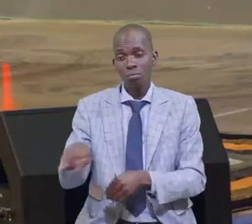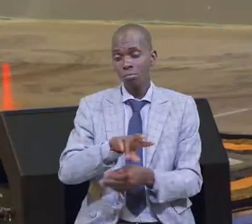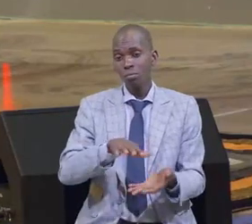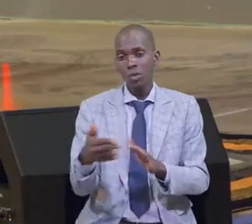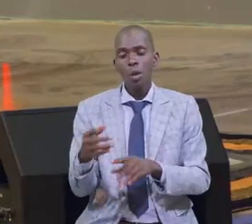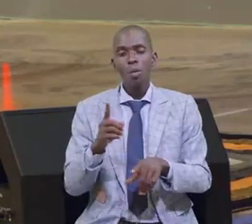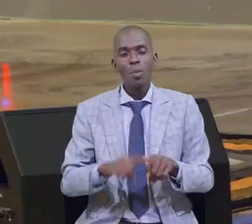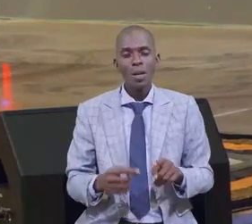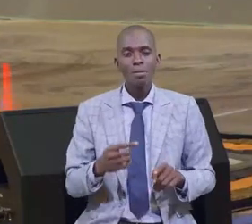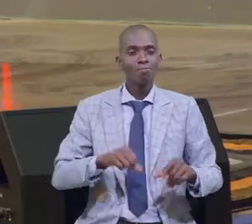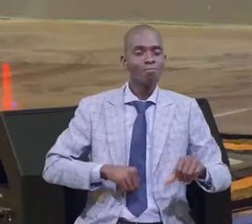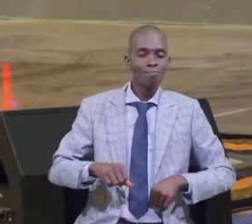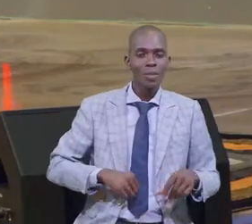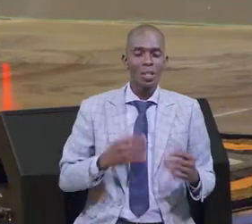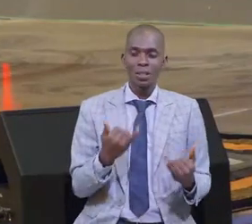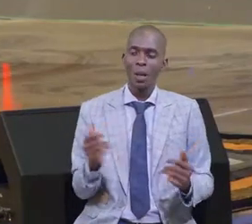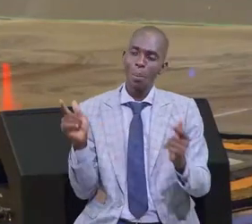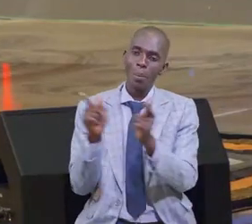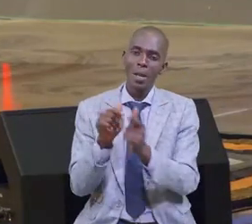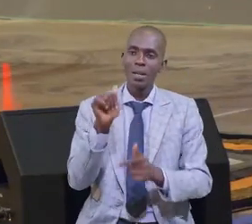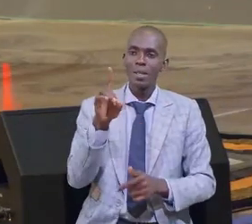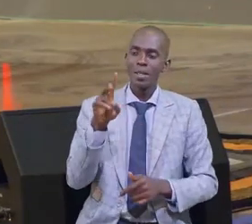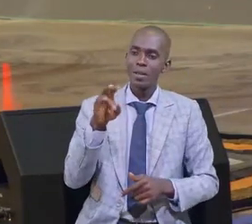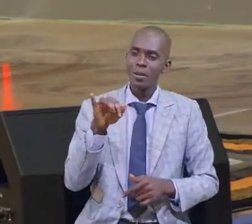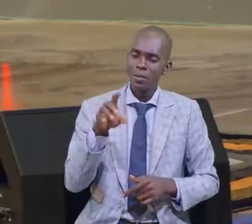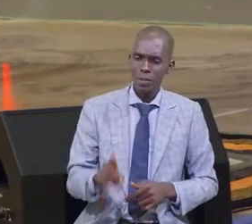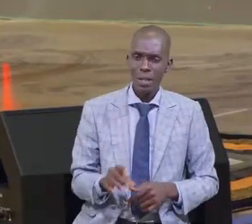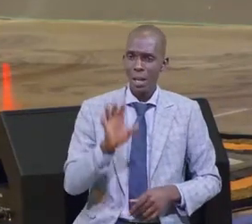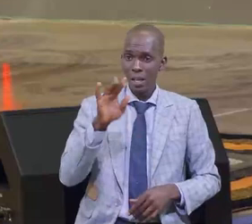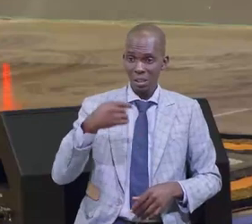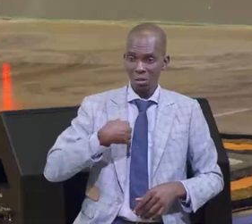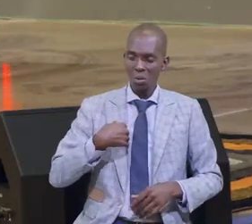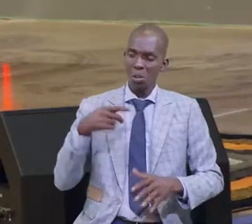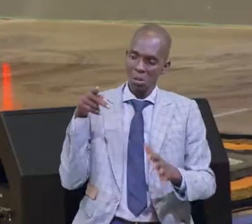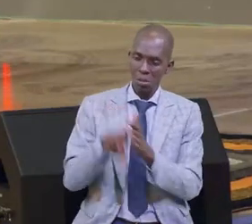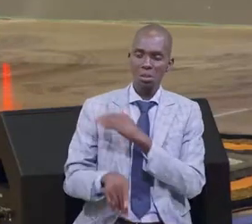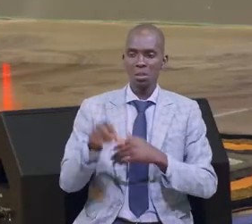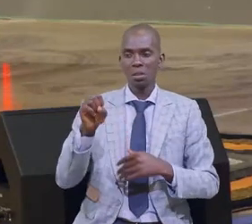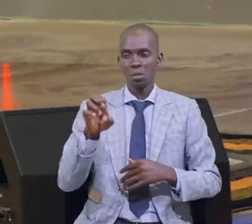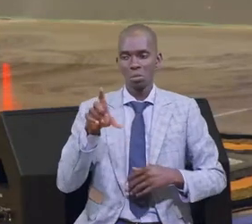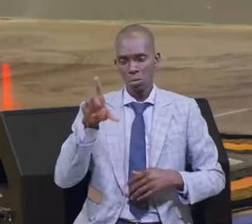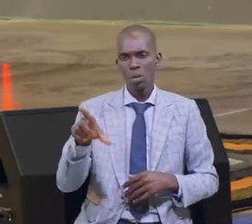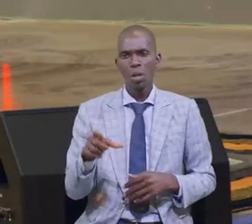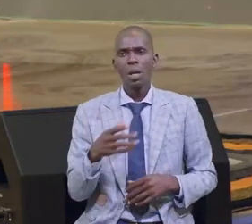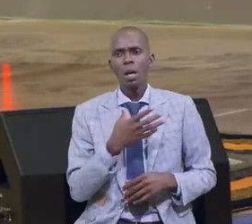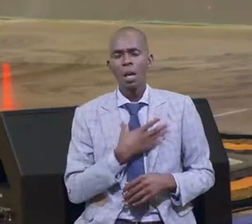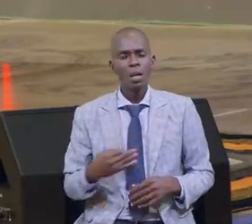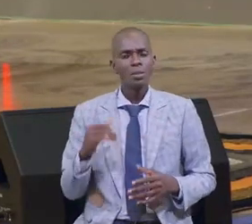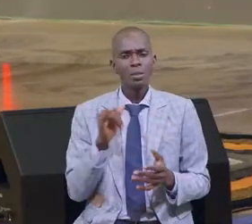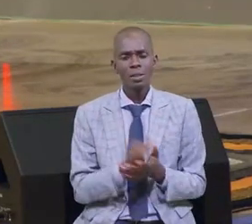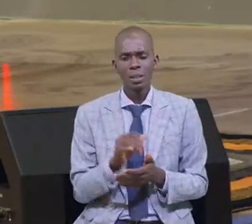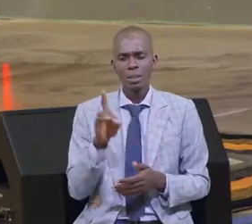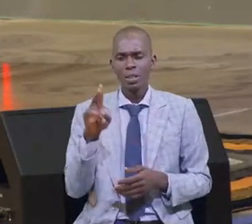maintenant pour te donner et la nouvelle. David a dit, comment le sais-tu que Saül était